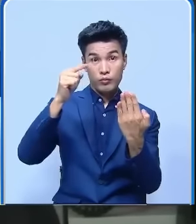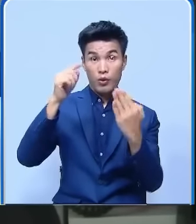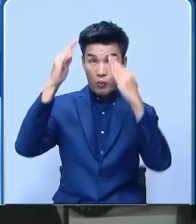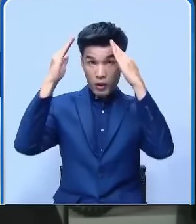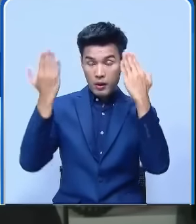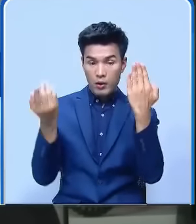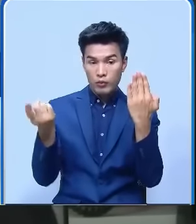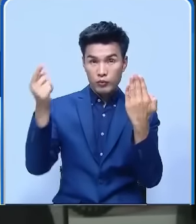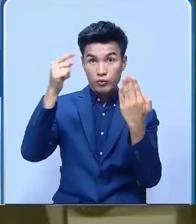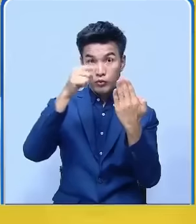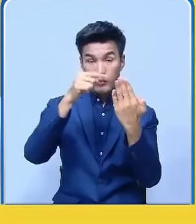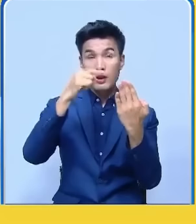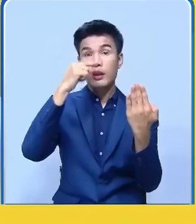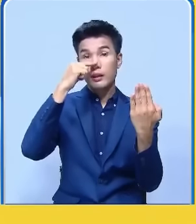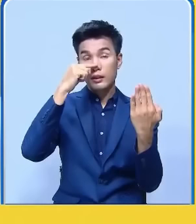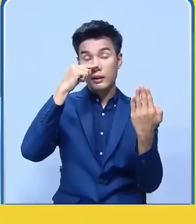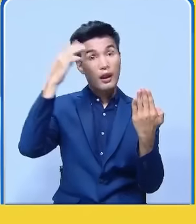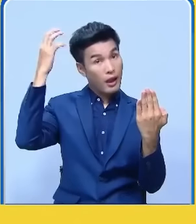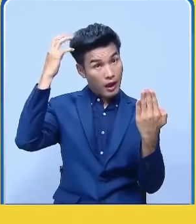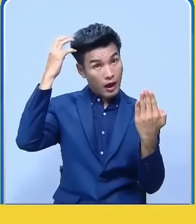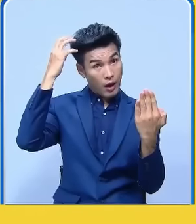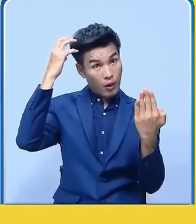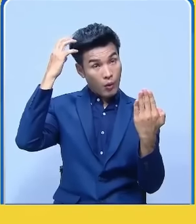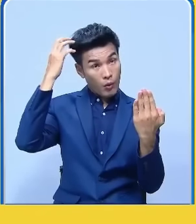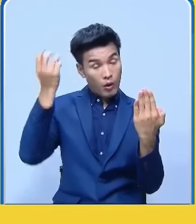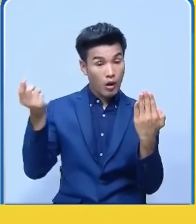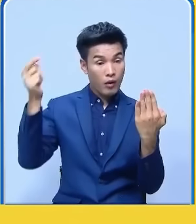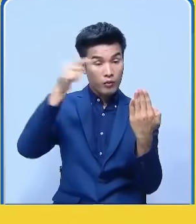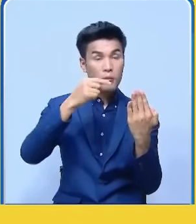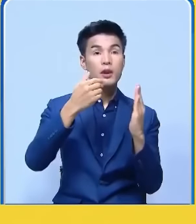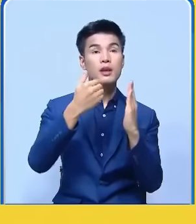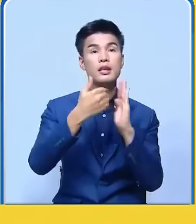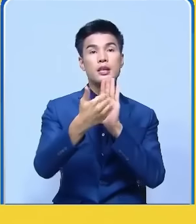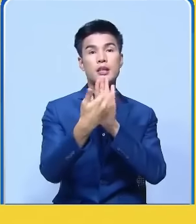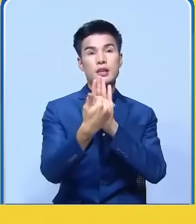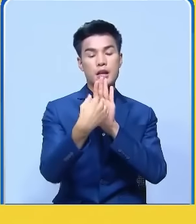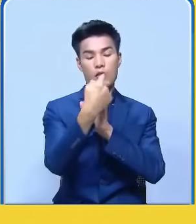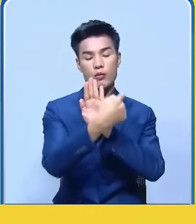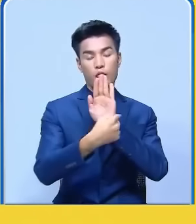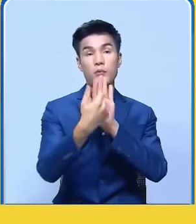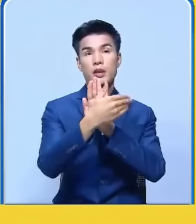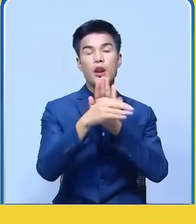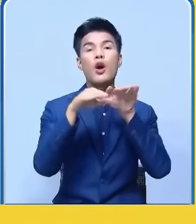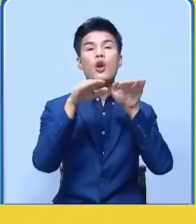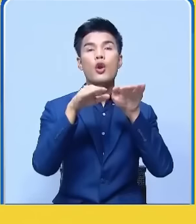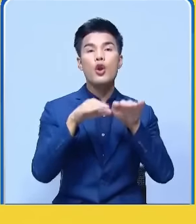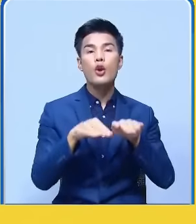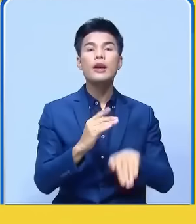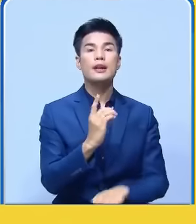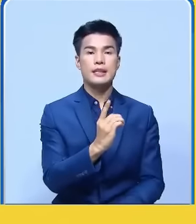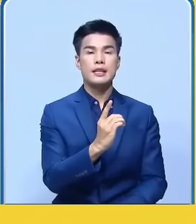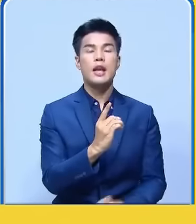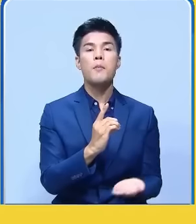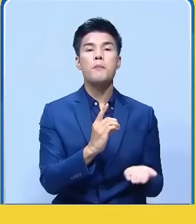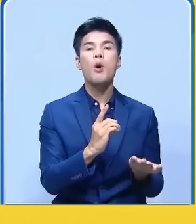ครับแล้วก็มาที่สปลาวเนี่ยแล้วเข้าสู่ในแนวอีสานตอนบนก็จะลดกำลังลงเป็นพายุดีเพรสชัน